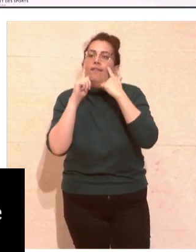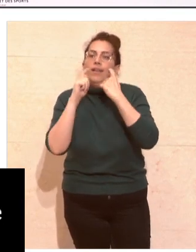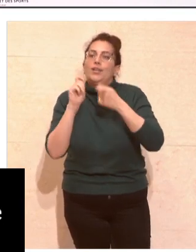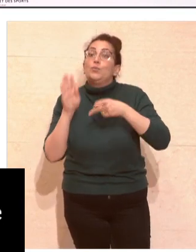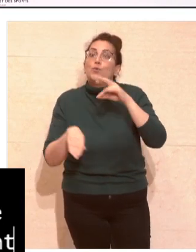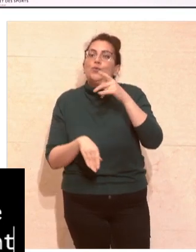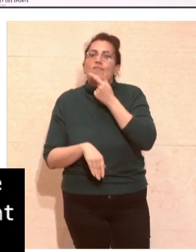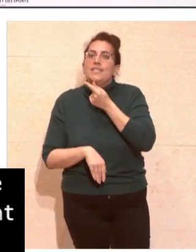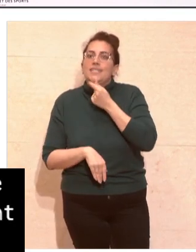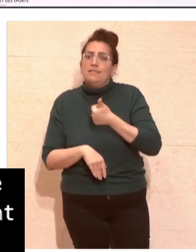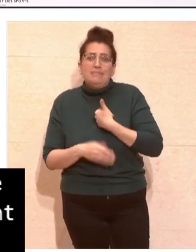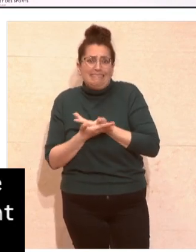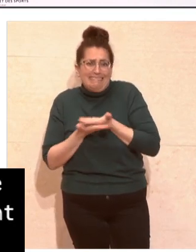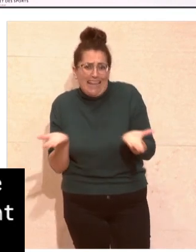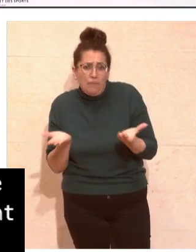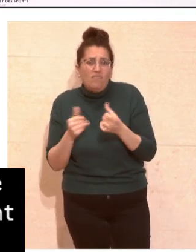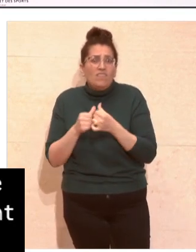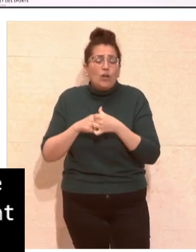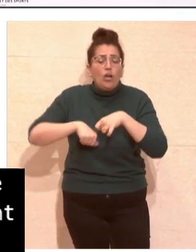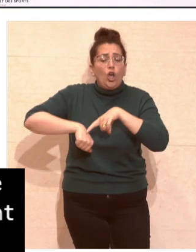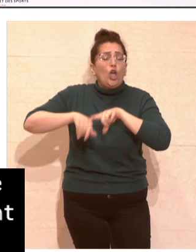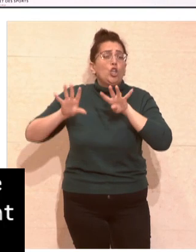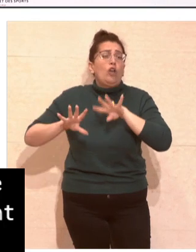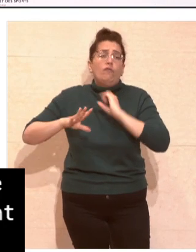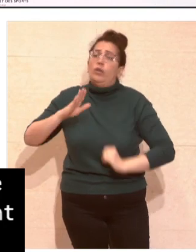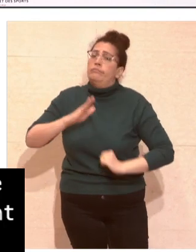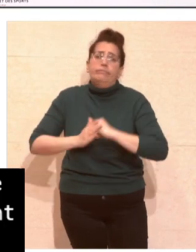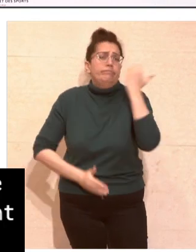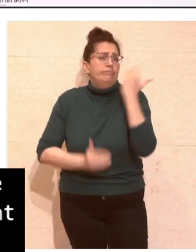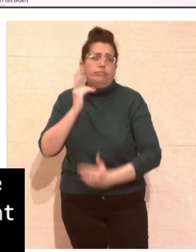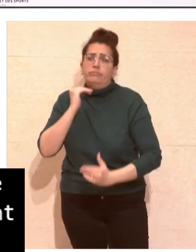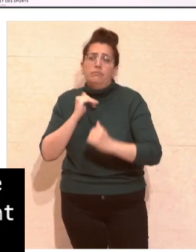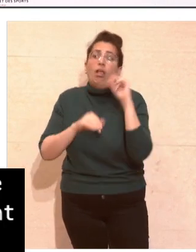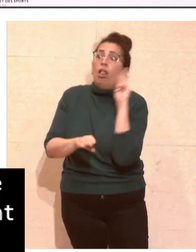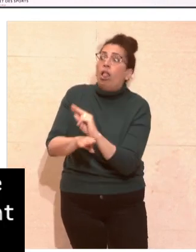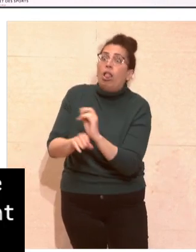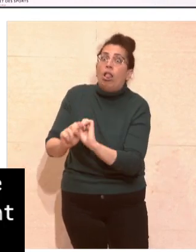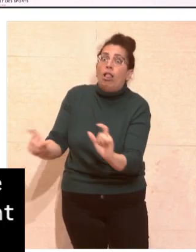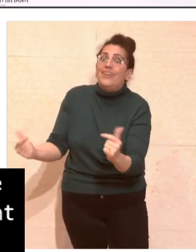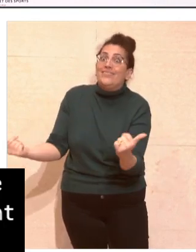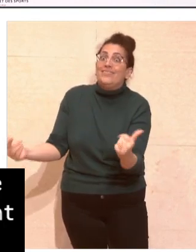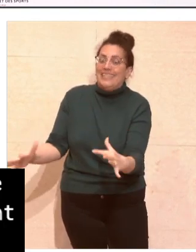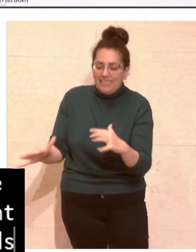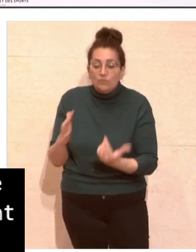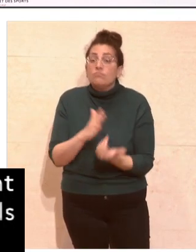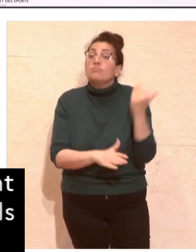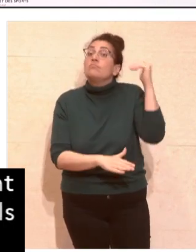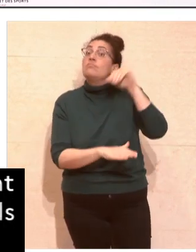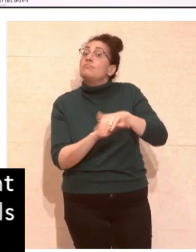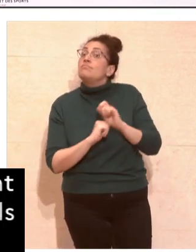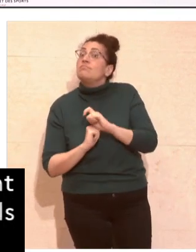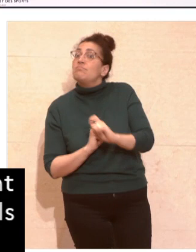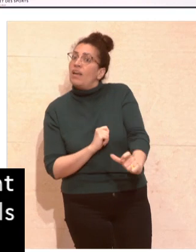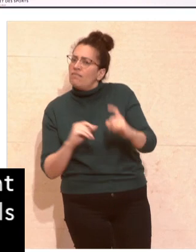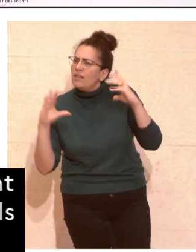écrans, c'est une règle simple. On leur demande juste d'arrêter à 21 heures. Eh bien, ils arrivent à être plus vigilants la journée, du coup plus efficaces en classe, plus